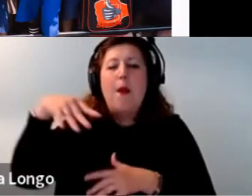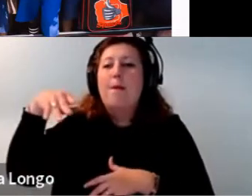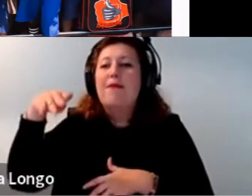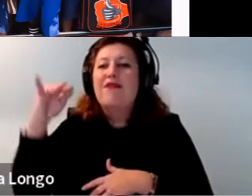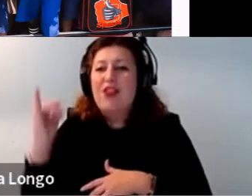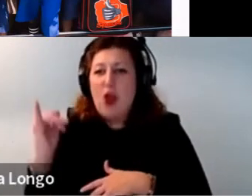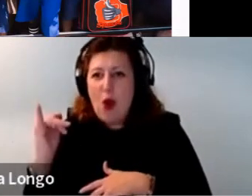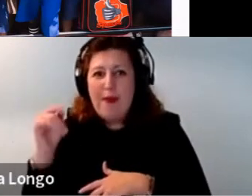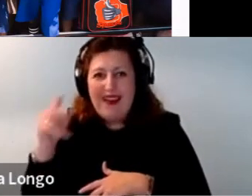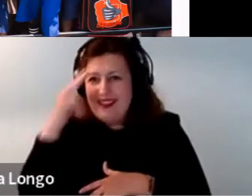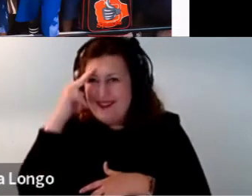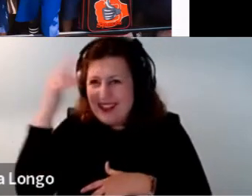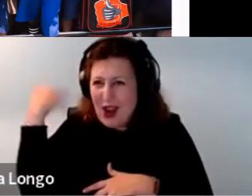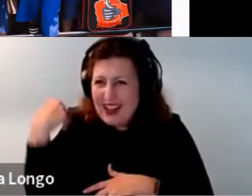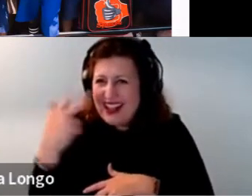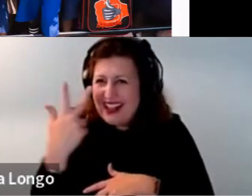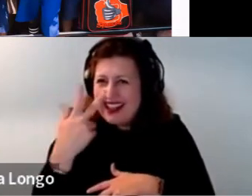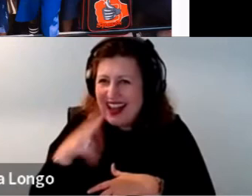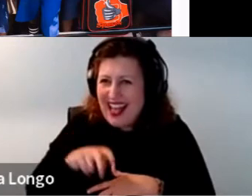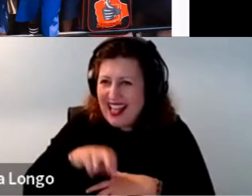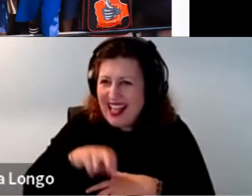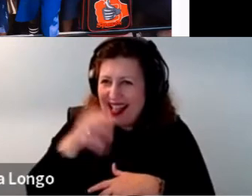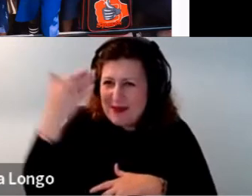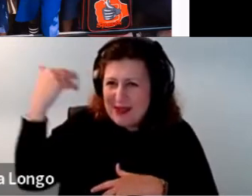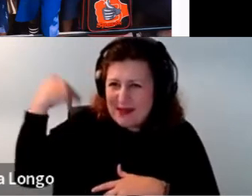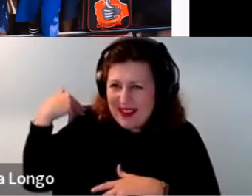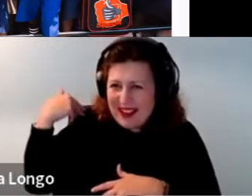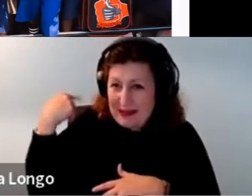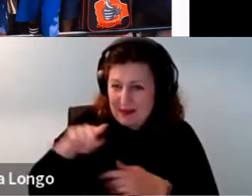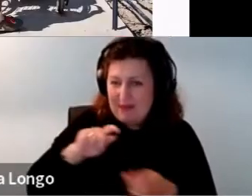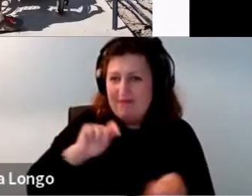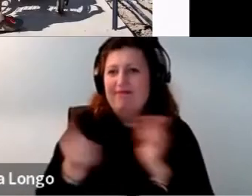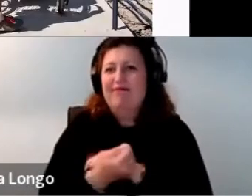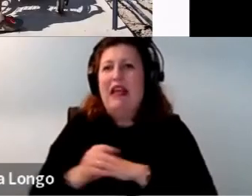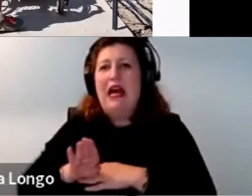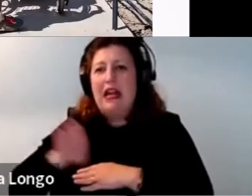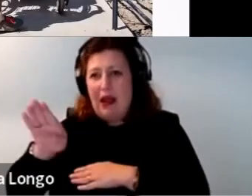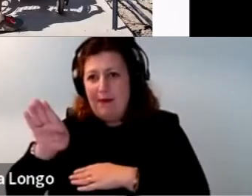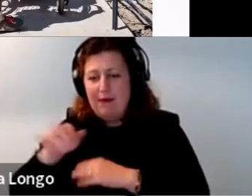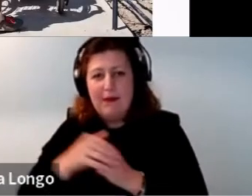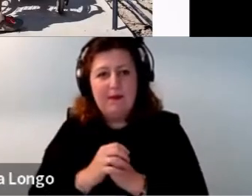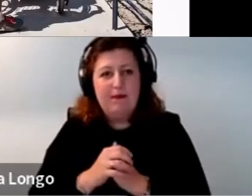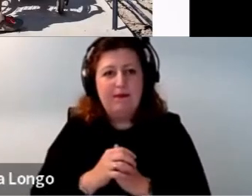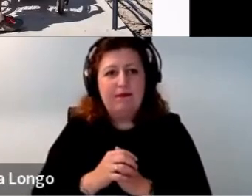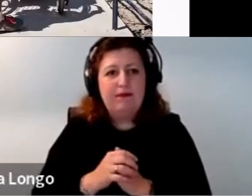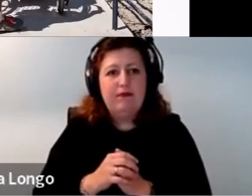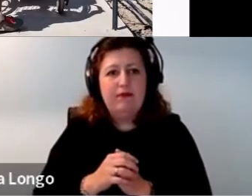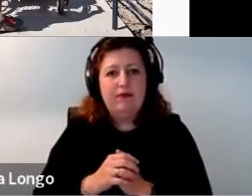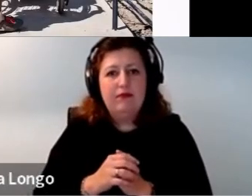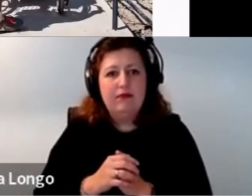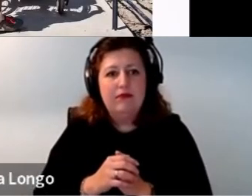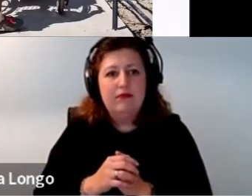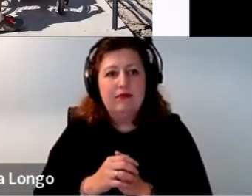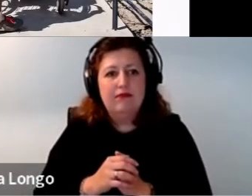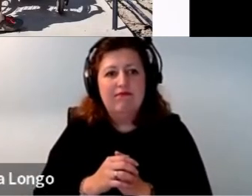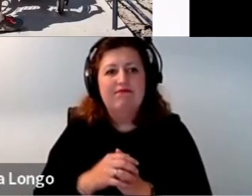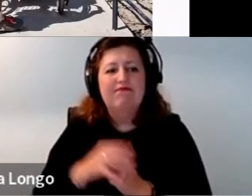3 gradini, non so se vi ricordate la foto iniziale. Questo è il celeberrimo